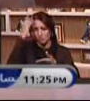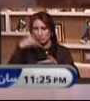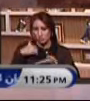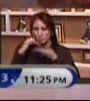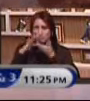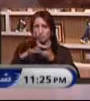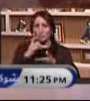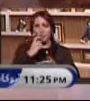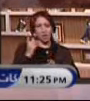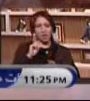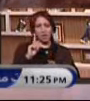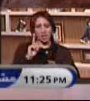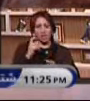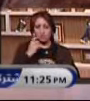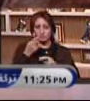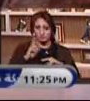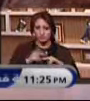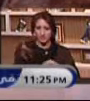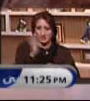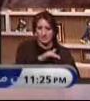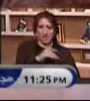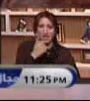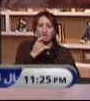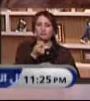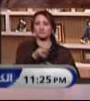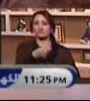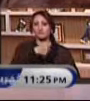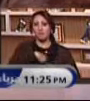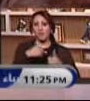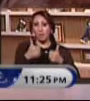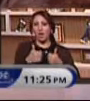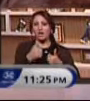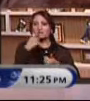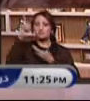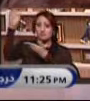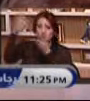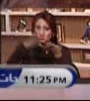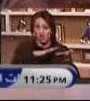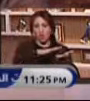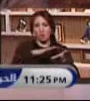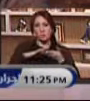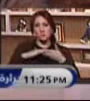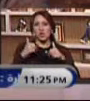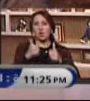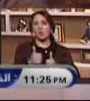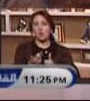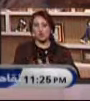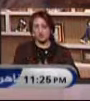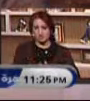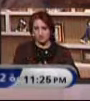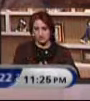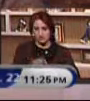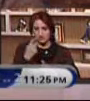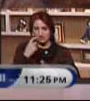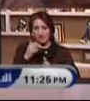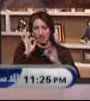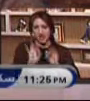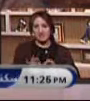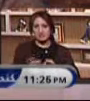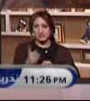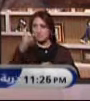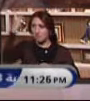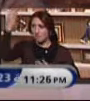الإيه؟ على الأقل، ويشوف المشرق جاب الإيه؟ المخيم أهو. شوف دول اولادنا السوريين كانوا اعز كرام في بلادهم،